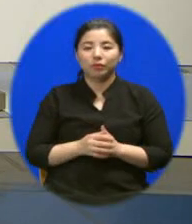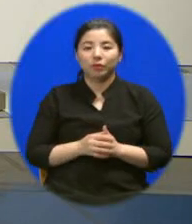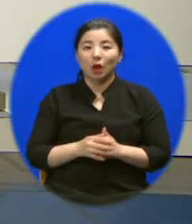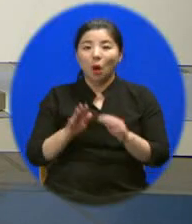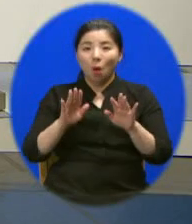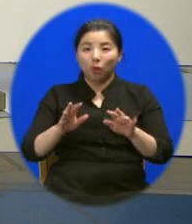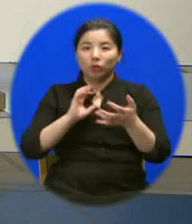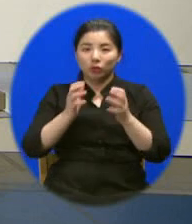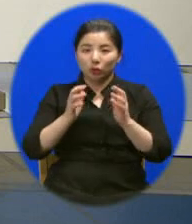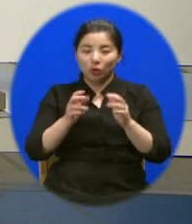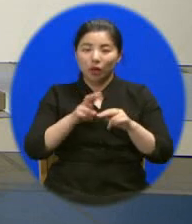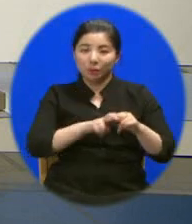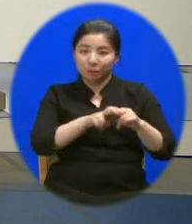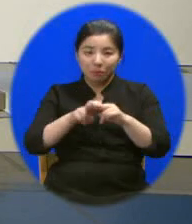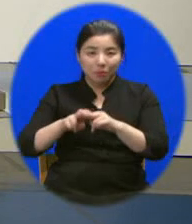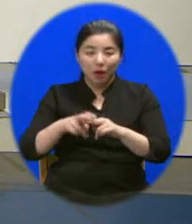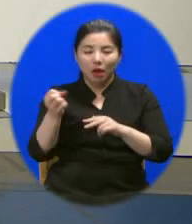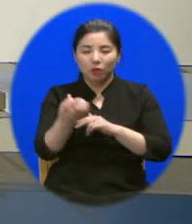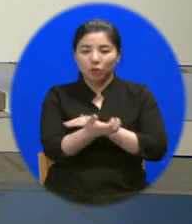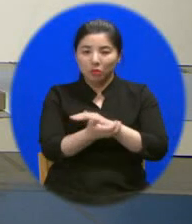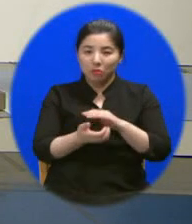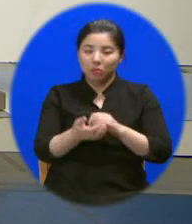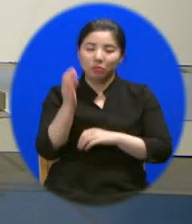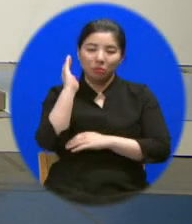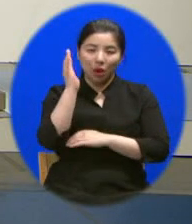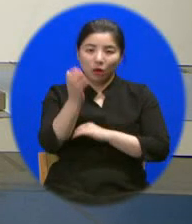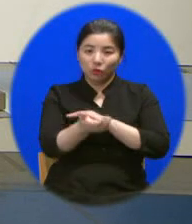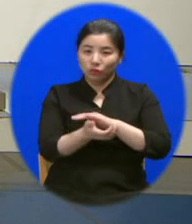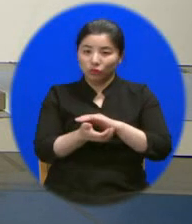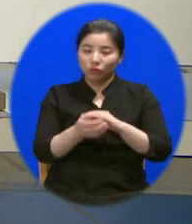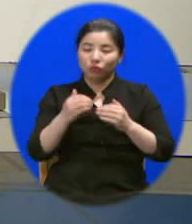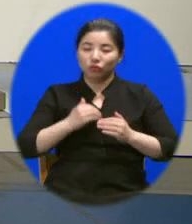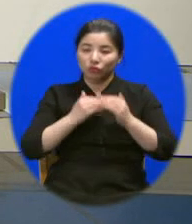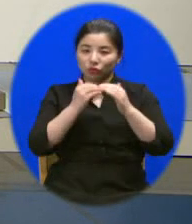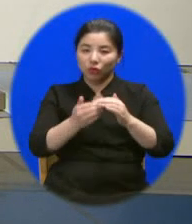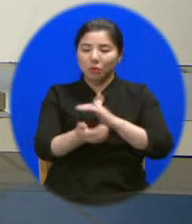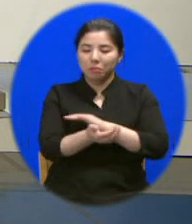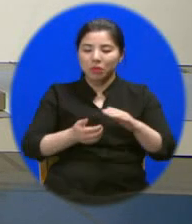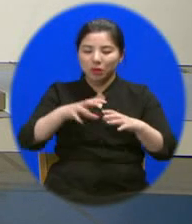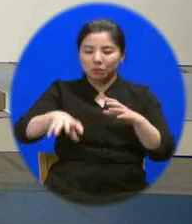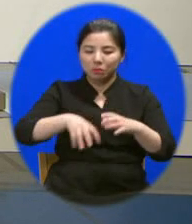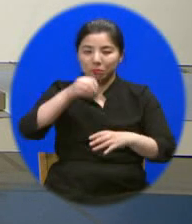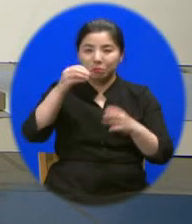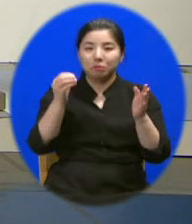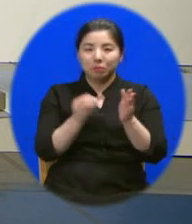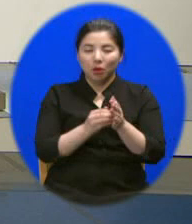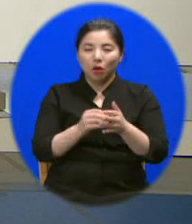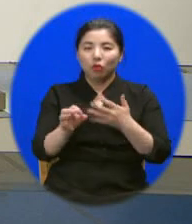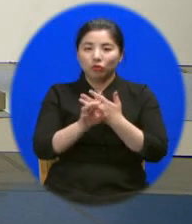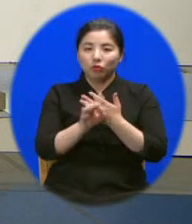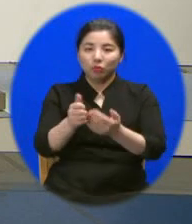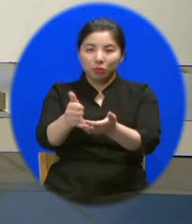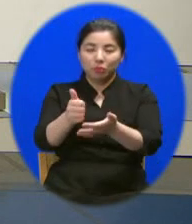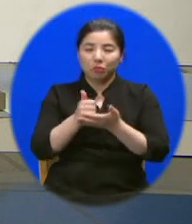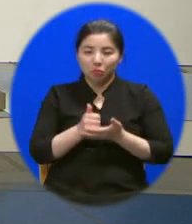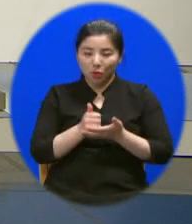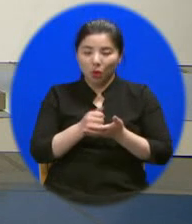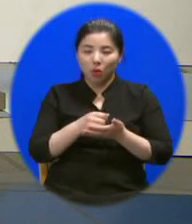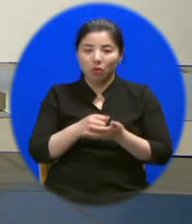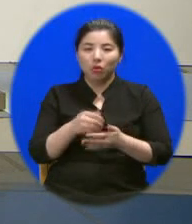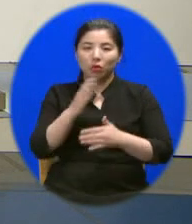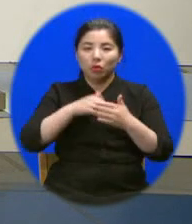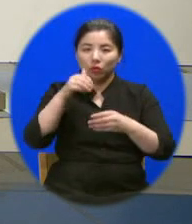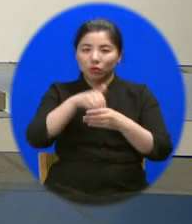네 오늘 토론회에 좌석 및 발언 순 30 공정성을 위해서 사전 추첨에 의해 결정됐고 요 후보자 초청 은 공직 선거법 제